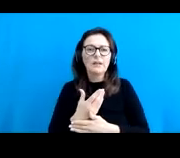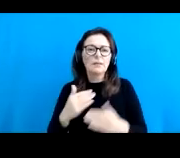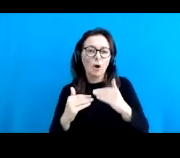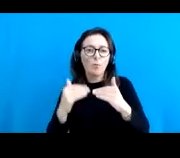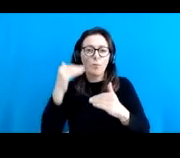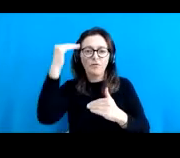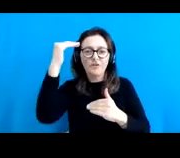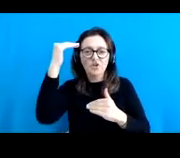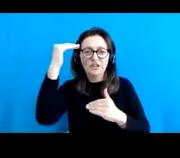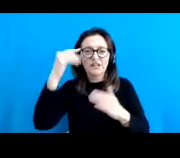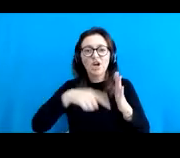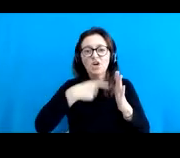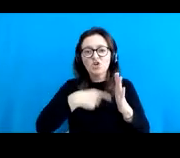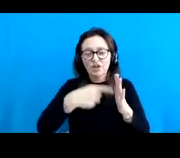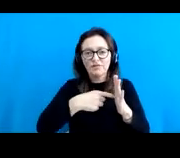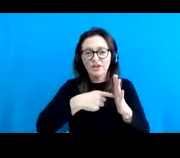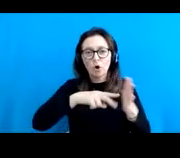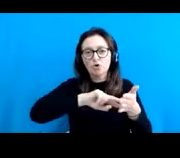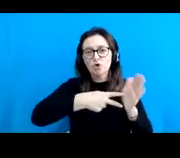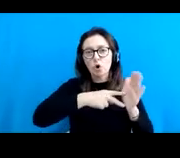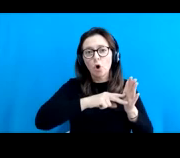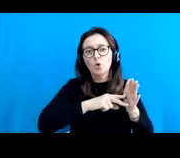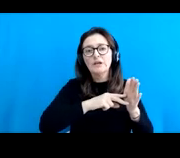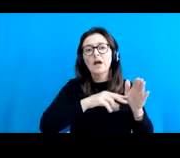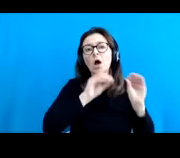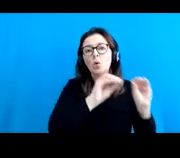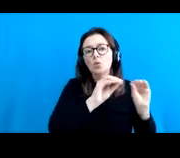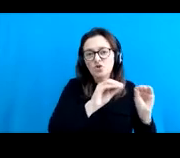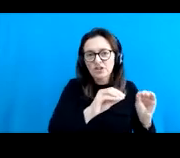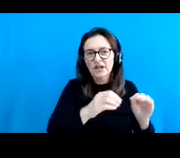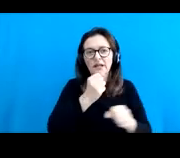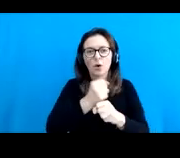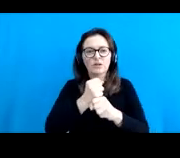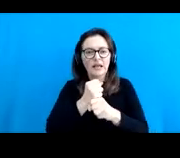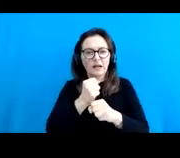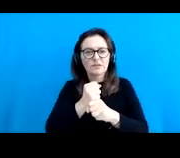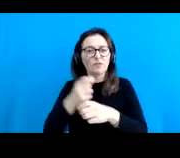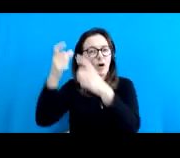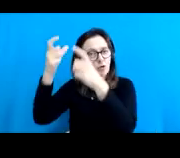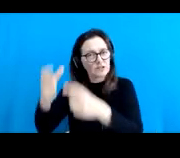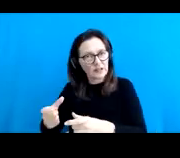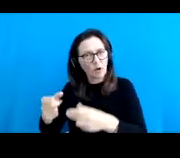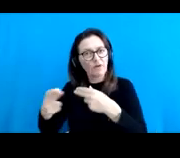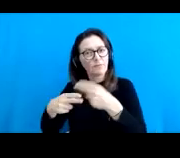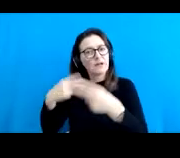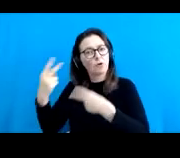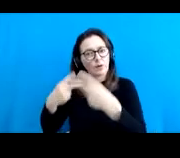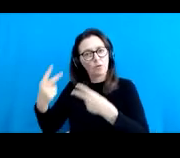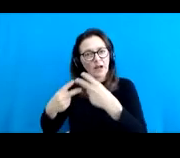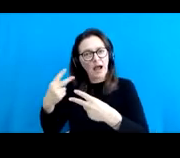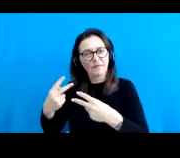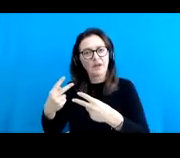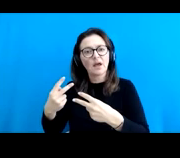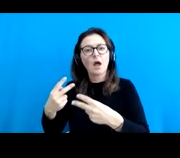in zagotavljanje strokovnih delavcev učiteljev v ustanovah pri obravnavi odraslih oseb z motnjami v duševnem